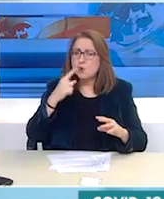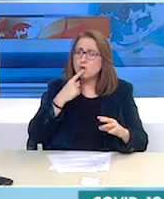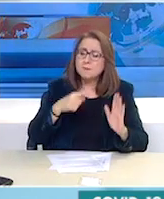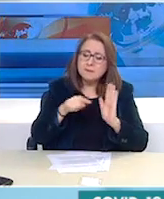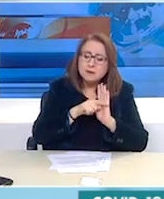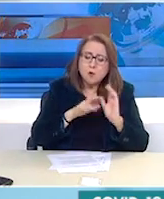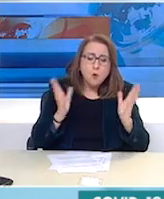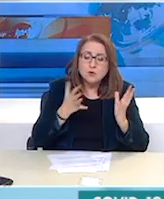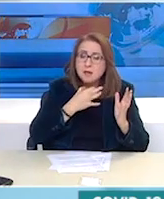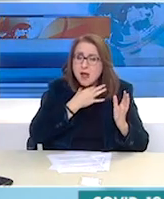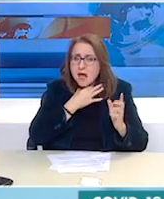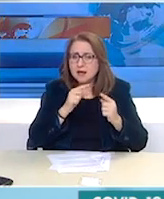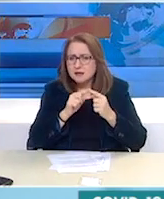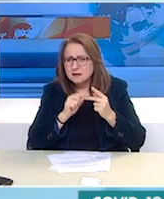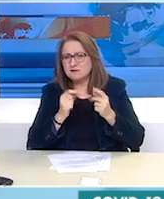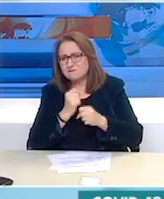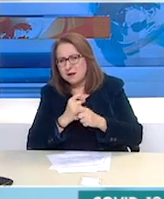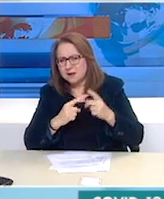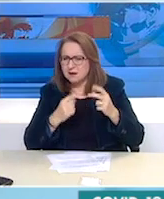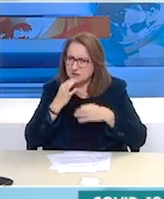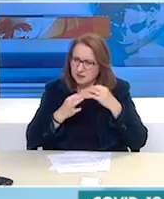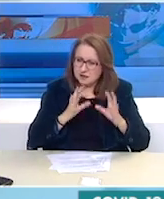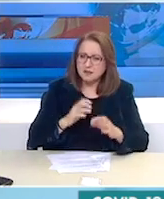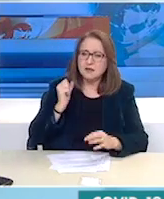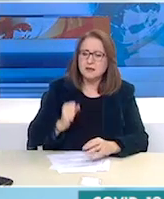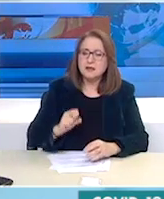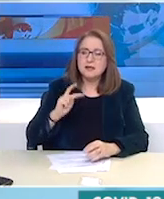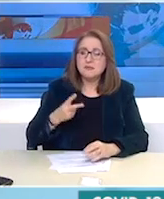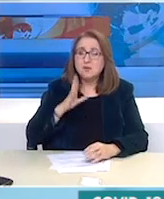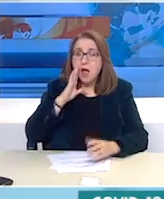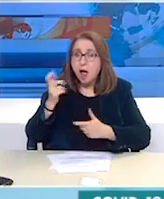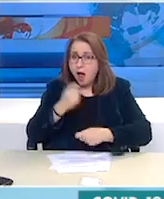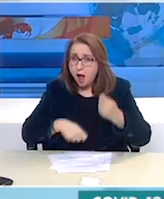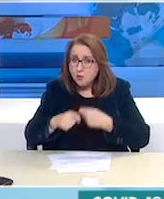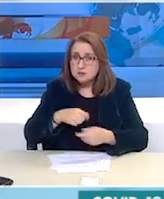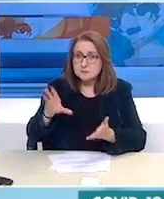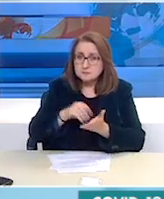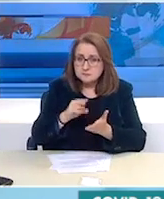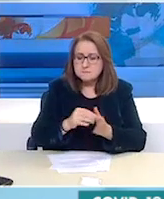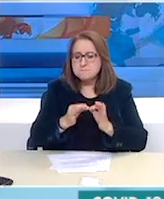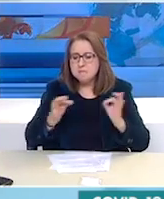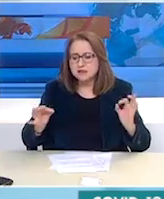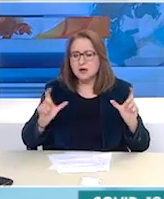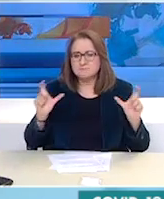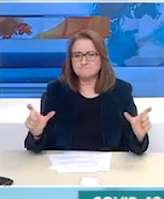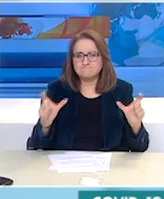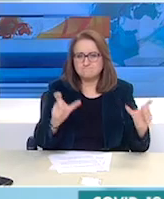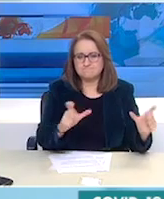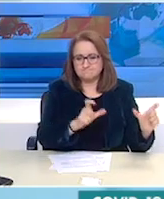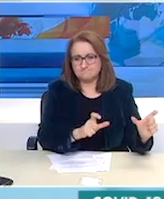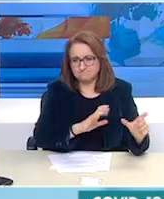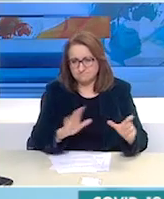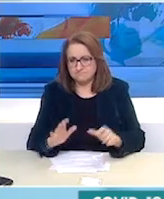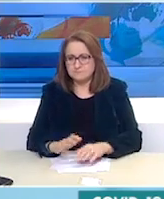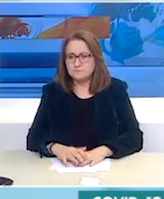ισχύουν και η λήψη επιπλέον μέτρων κατά τη λειτουργία των λαϊκών αγορών και των σούπερ μάρκετ. Με στόχο τον περιορισμό της